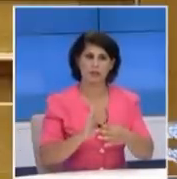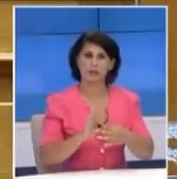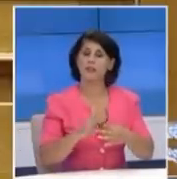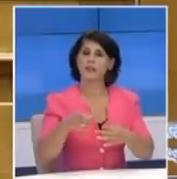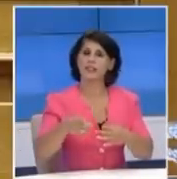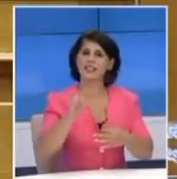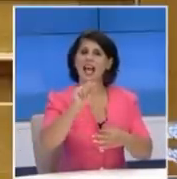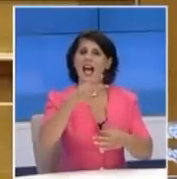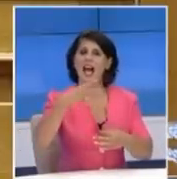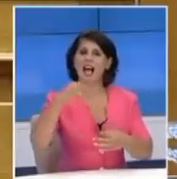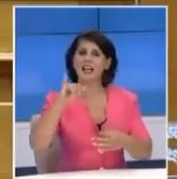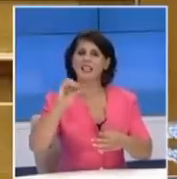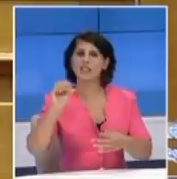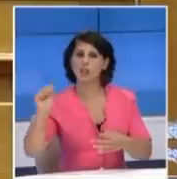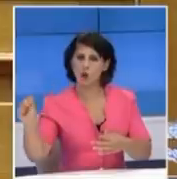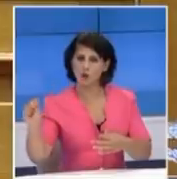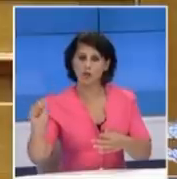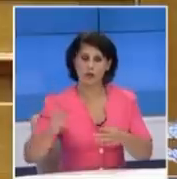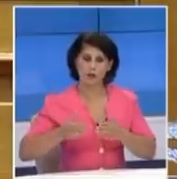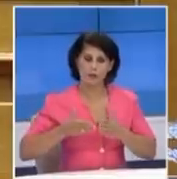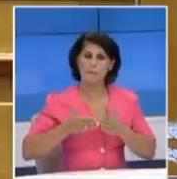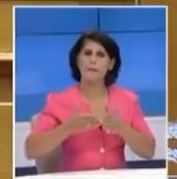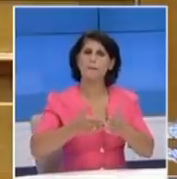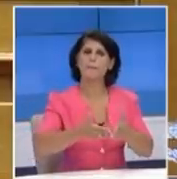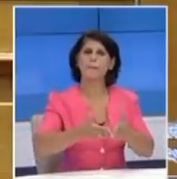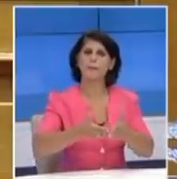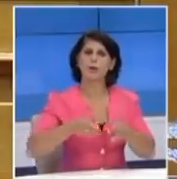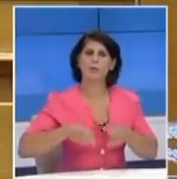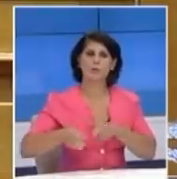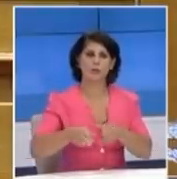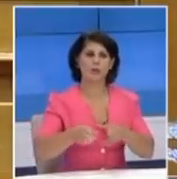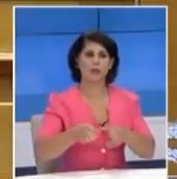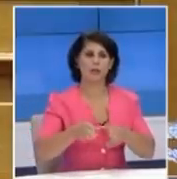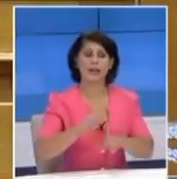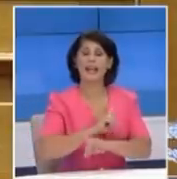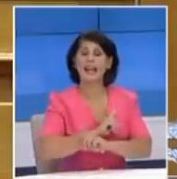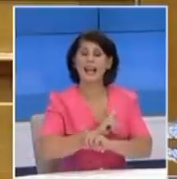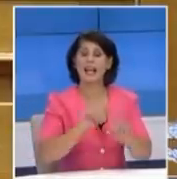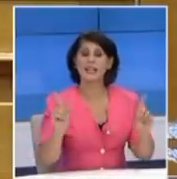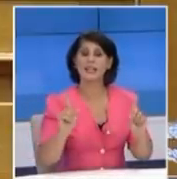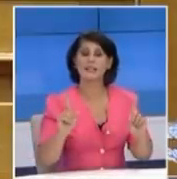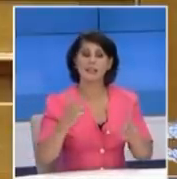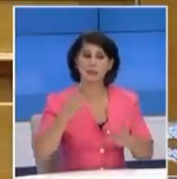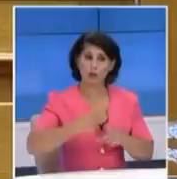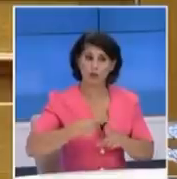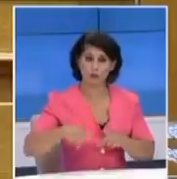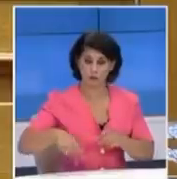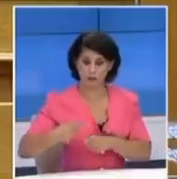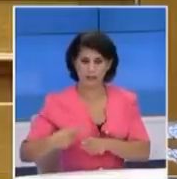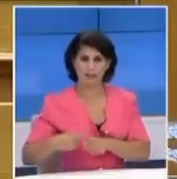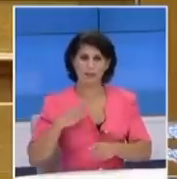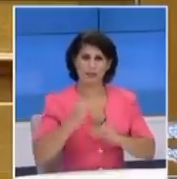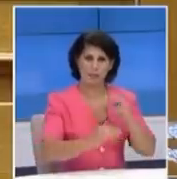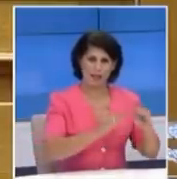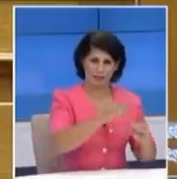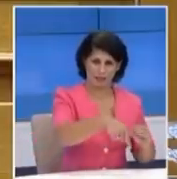ποταμόπλια. Ξέρετε, ουδής ελληνικότερος των Ελλήνων, φίλες και φίλοι, επειδή επενδύετε στους συμμάχους